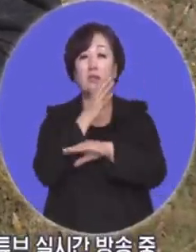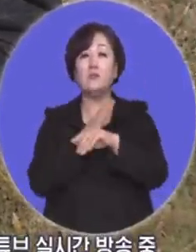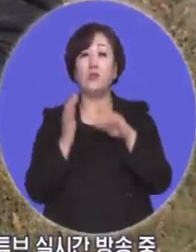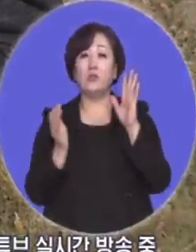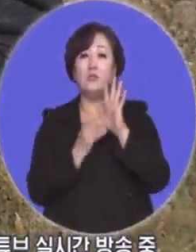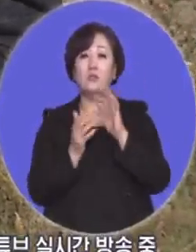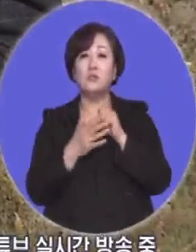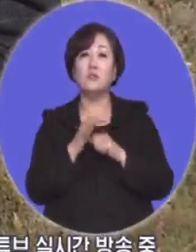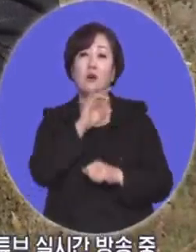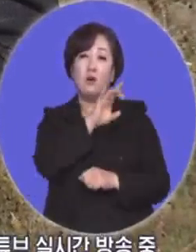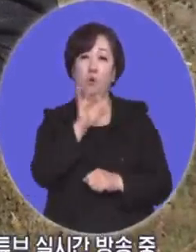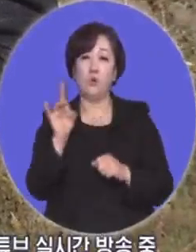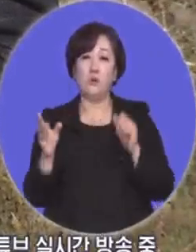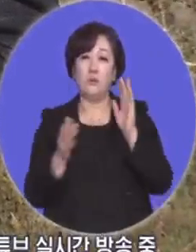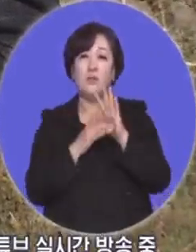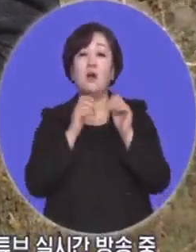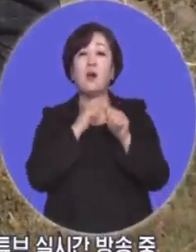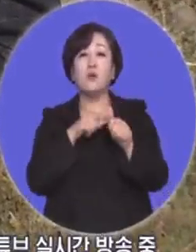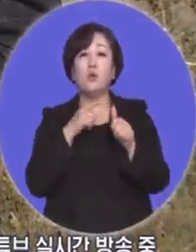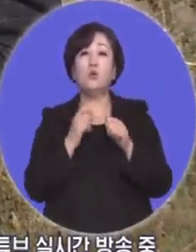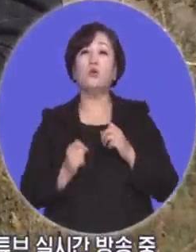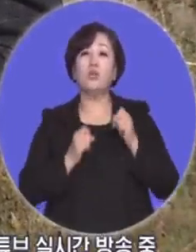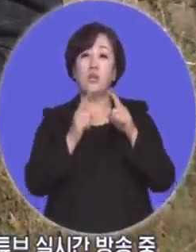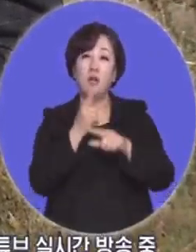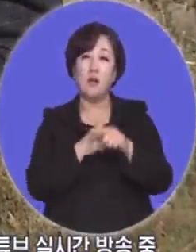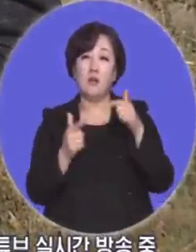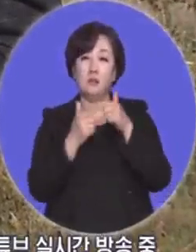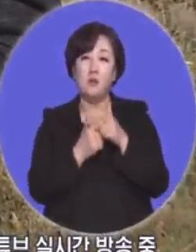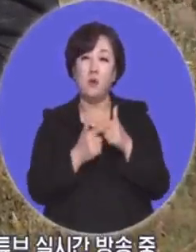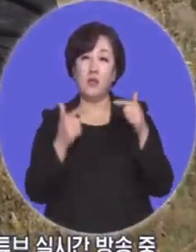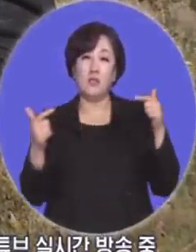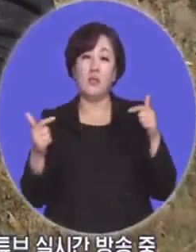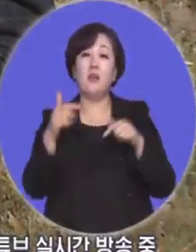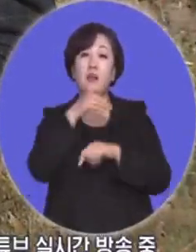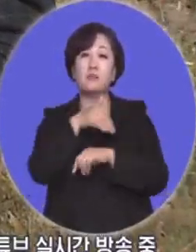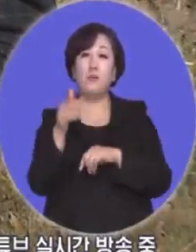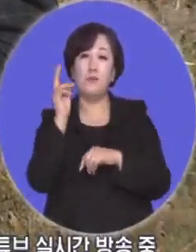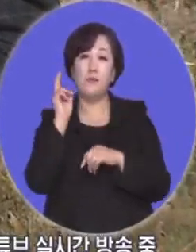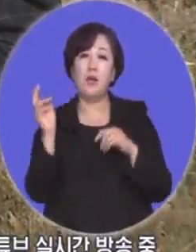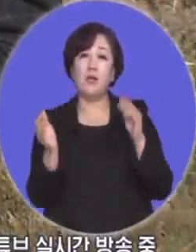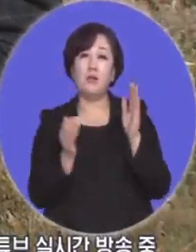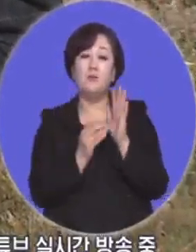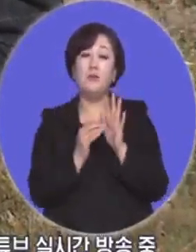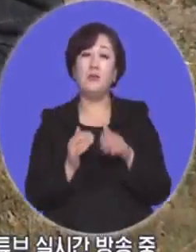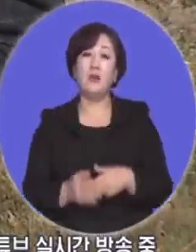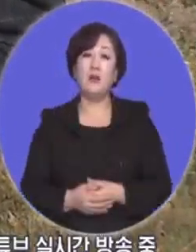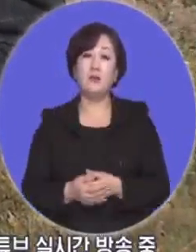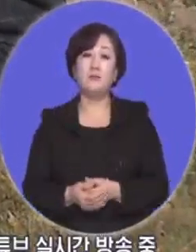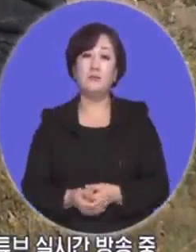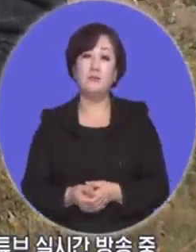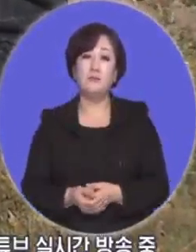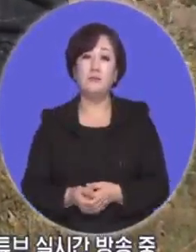특수교육 대상자의 교육 기회가 한층 확대될 전망입니다 UBC 뉴스 윤입니다